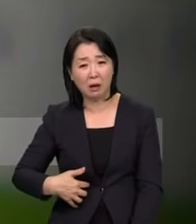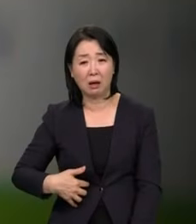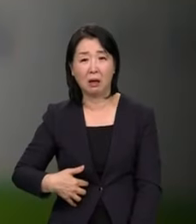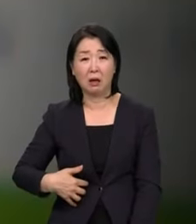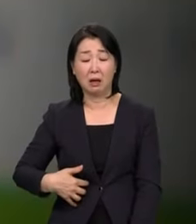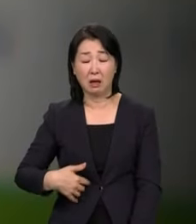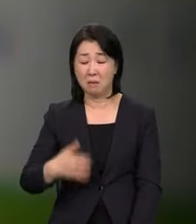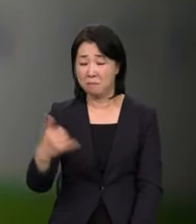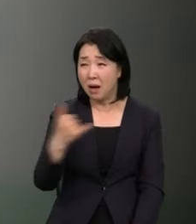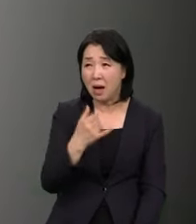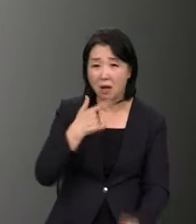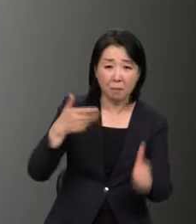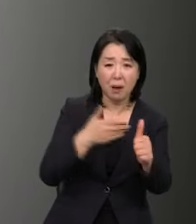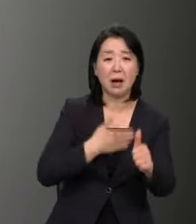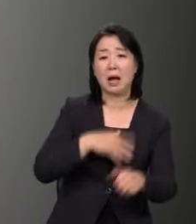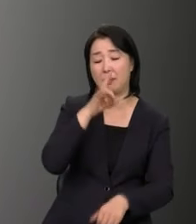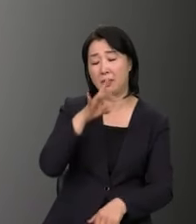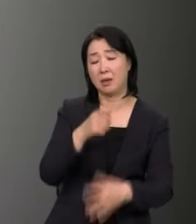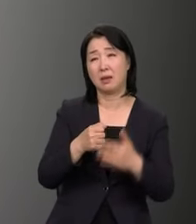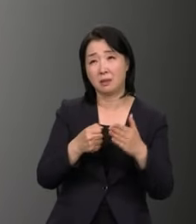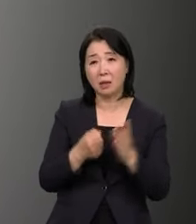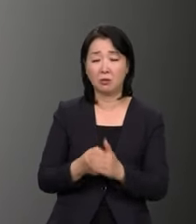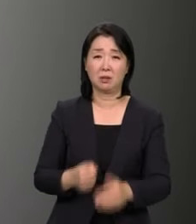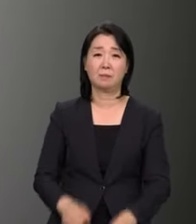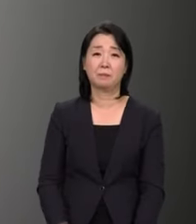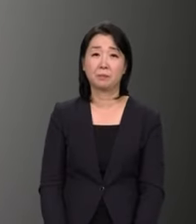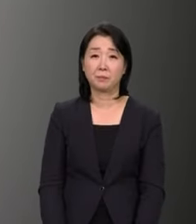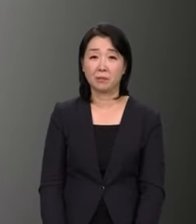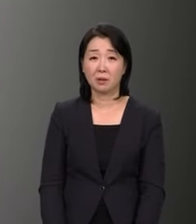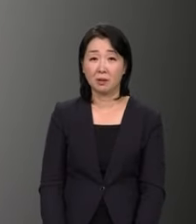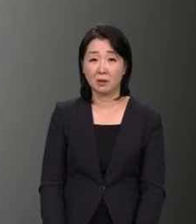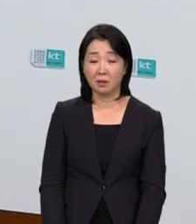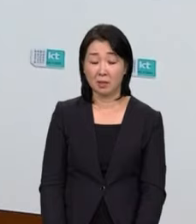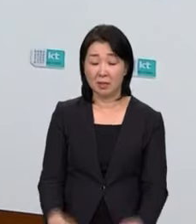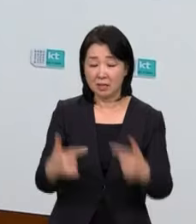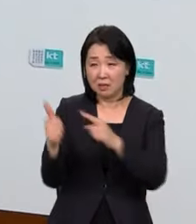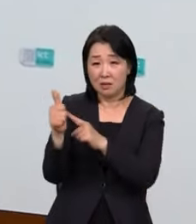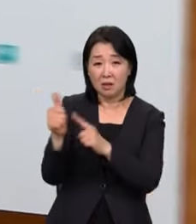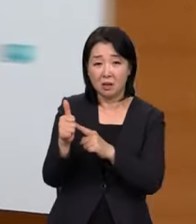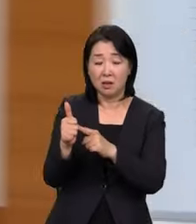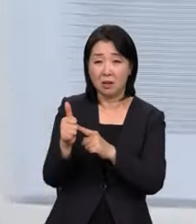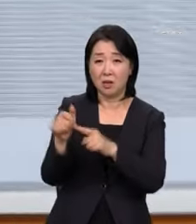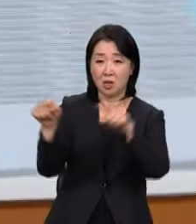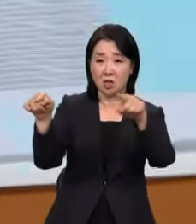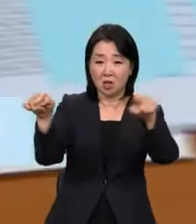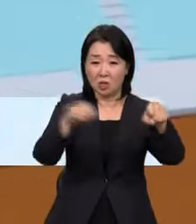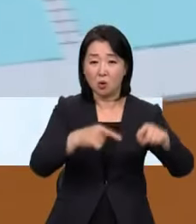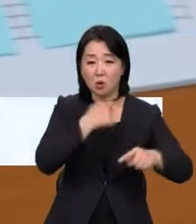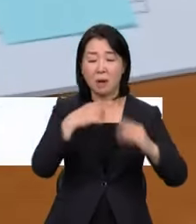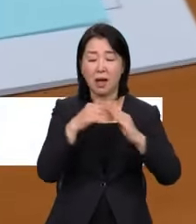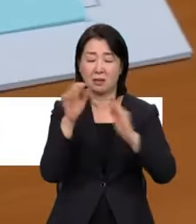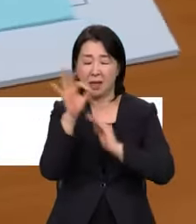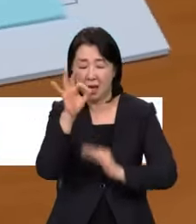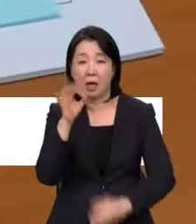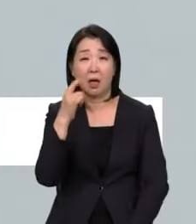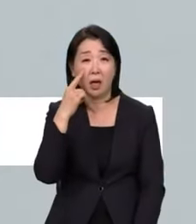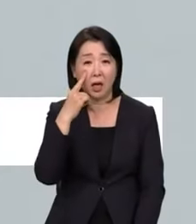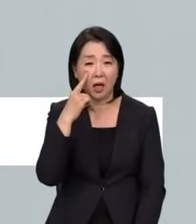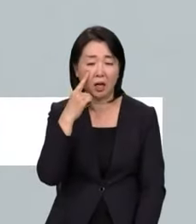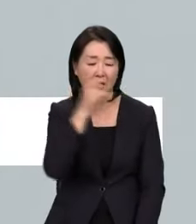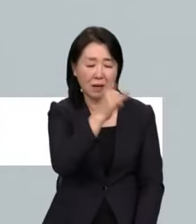그러면 안 되니까. 박 씨는 매일 전국 맛집을 검색해 10여 곳에 전화했습니다. 추적을 피하려고 밤에는 전화기를